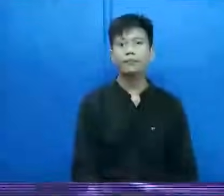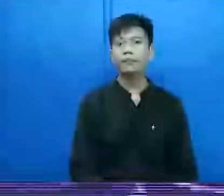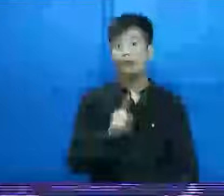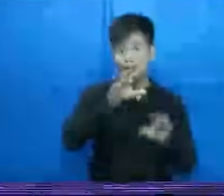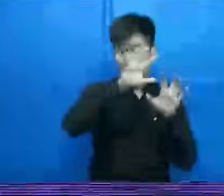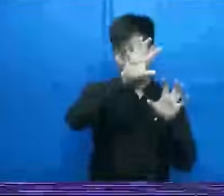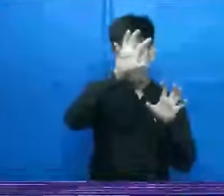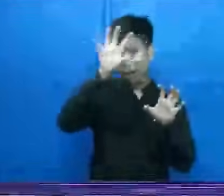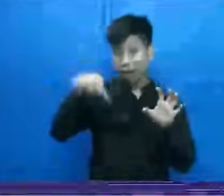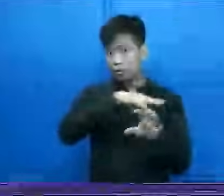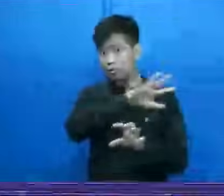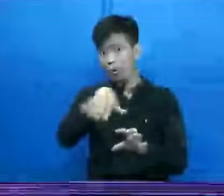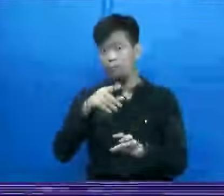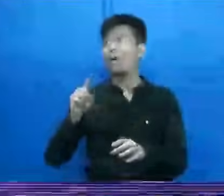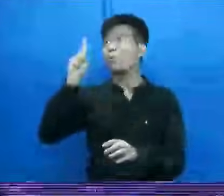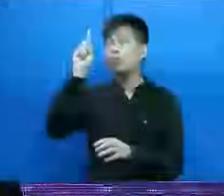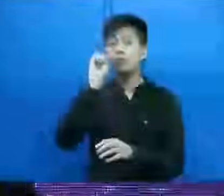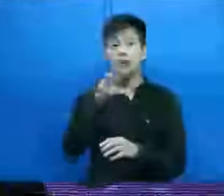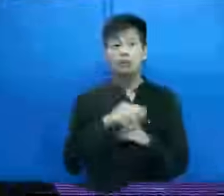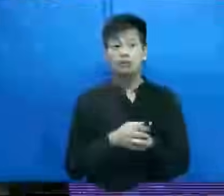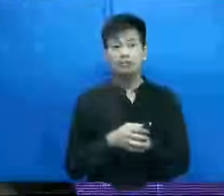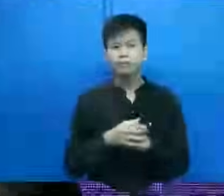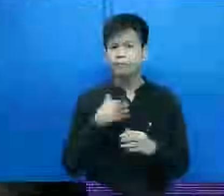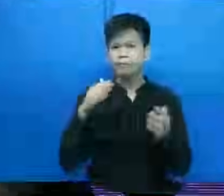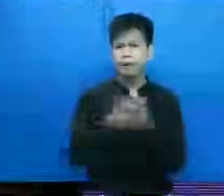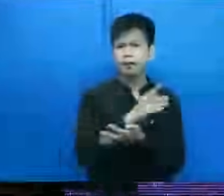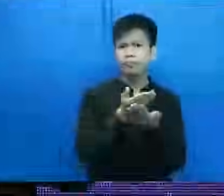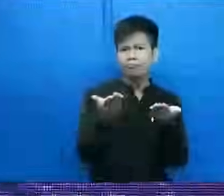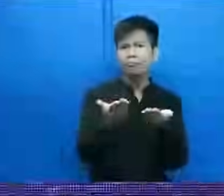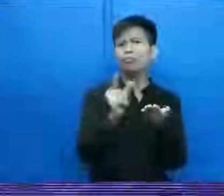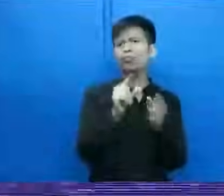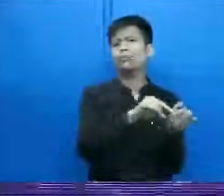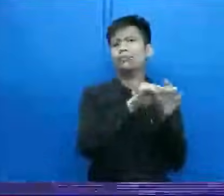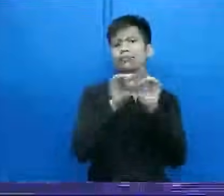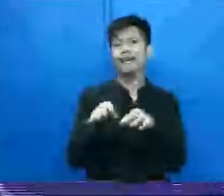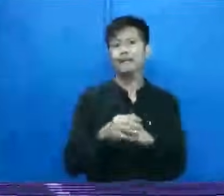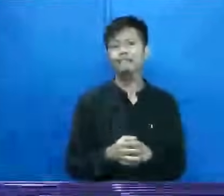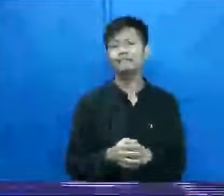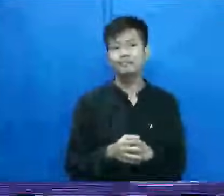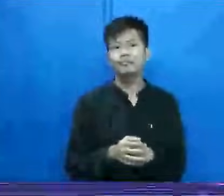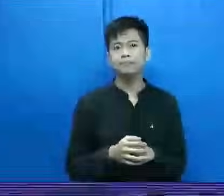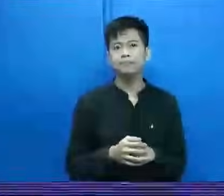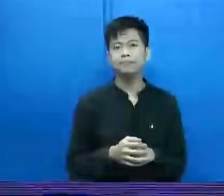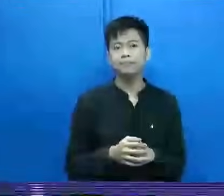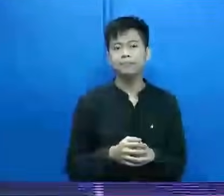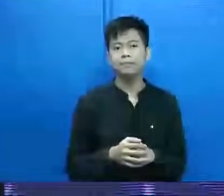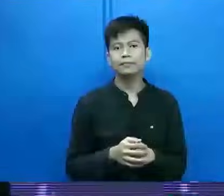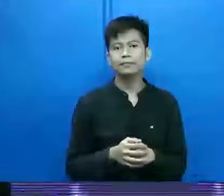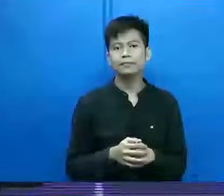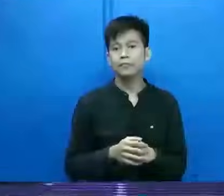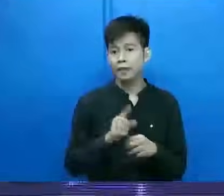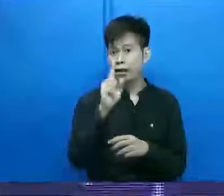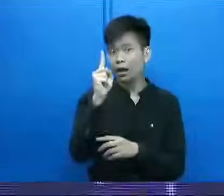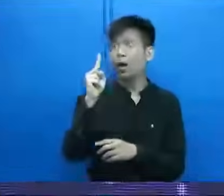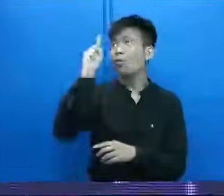petakan semua itu, kata Allah, saya buka peluang untuk hijrah semuanya. Siapa yang pengen dapat dua keutamaan tadi tanpa batas? Cuman yang